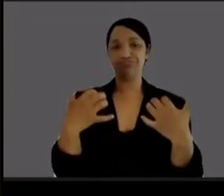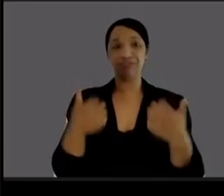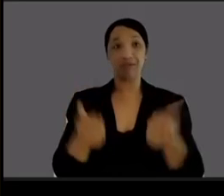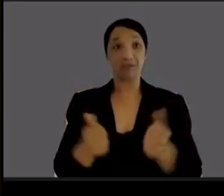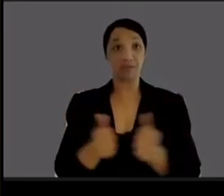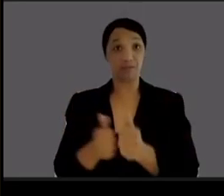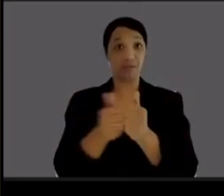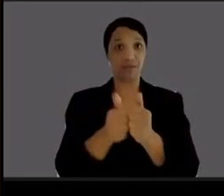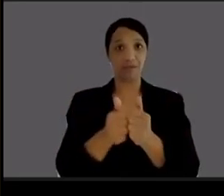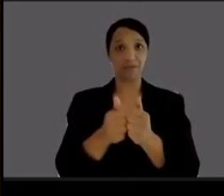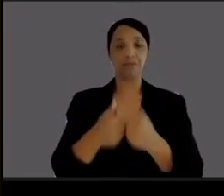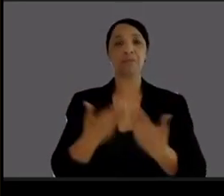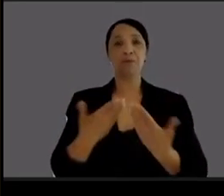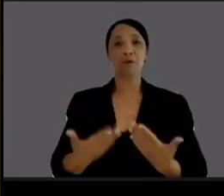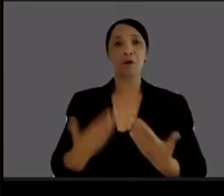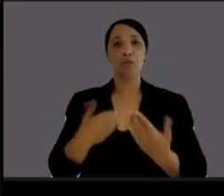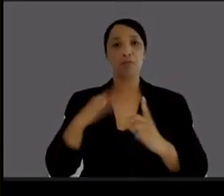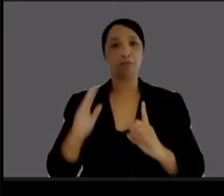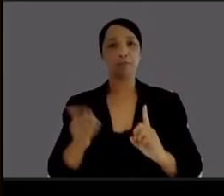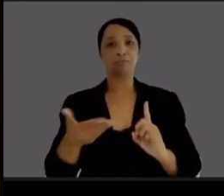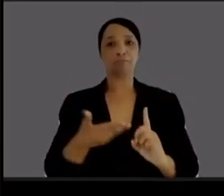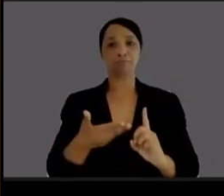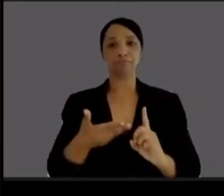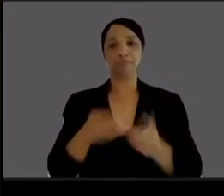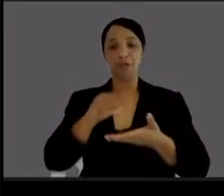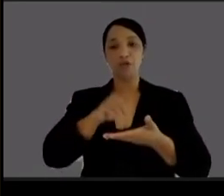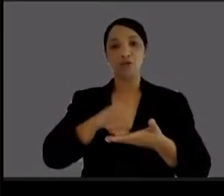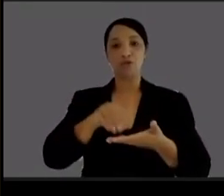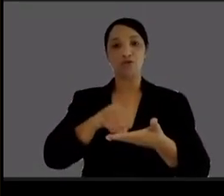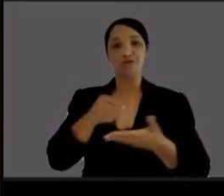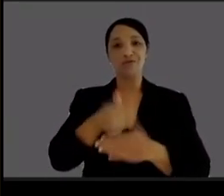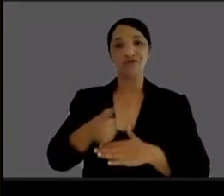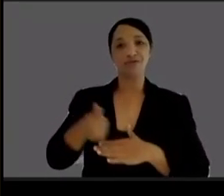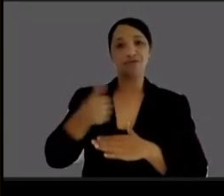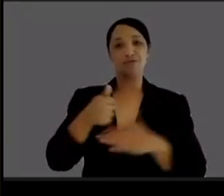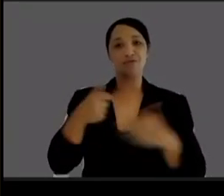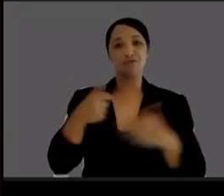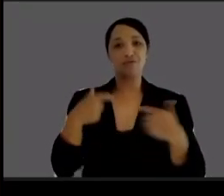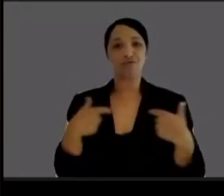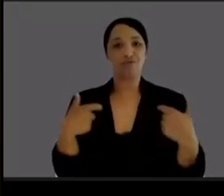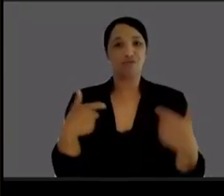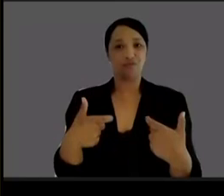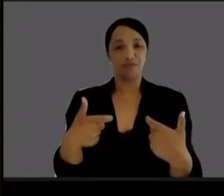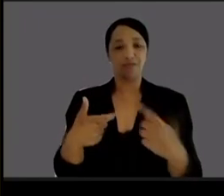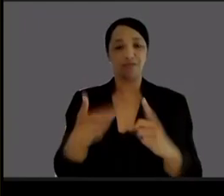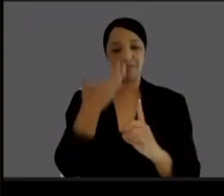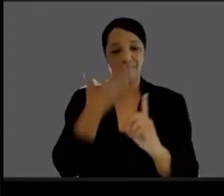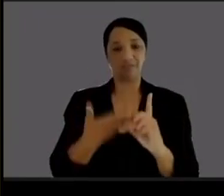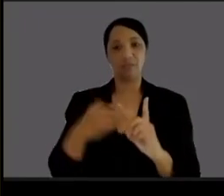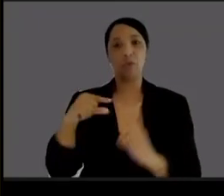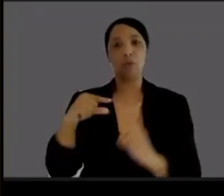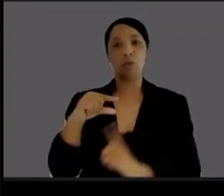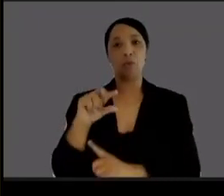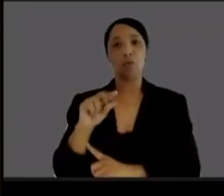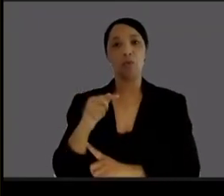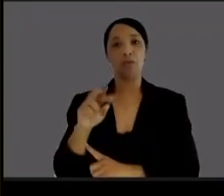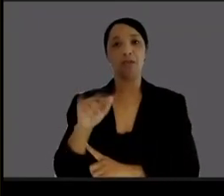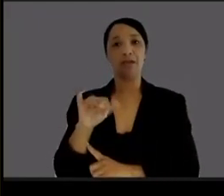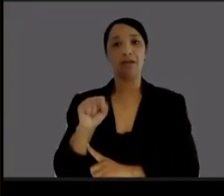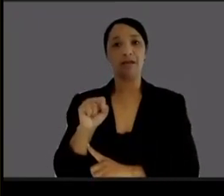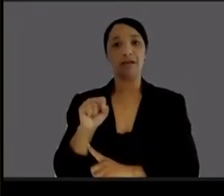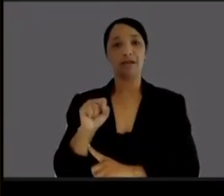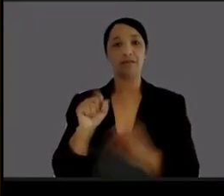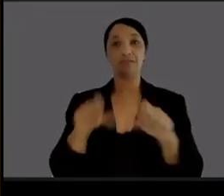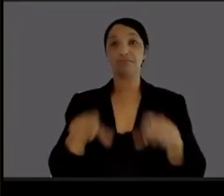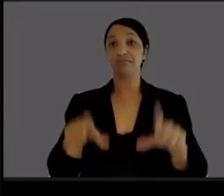私はえ国連事務総長アントニオグテレス事務総長のビデオでの